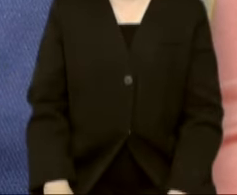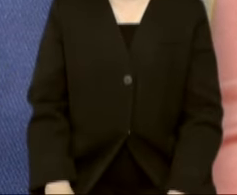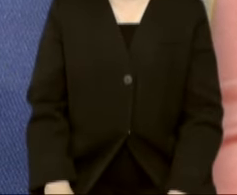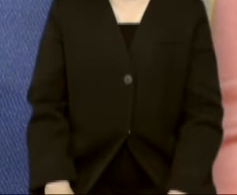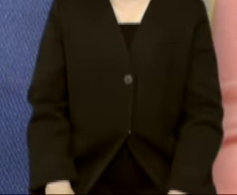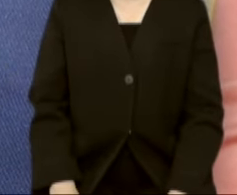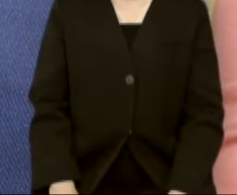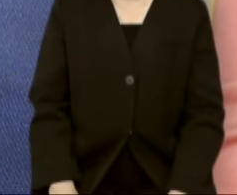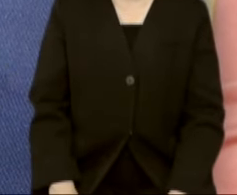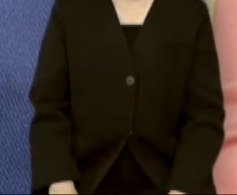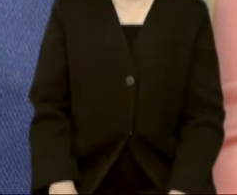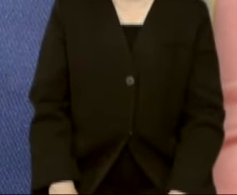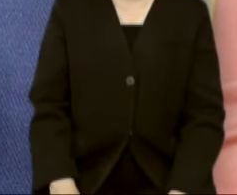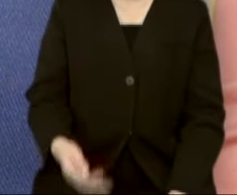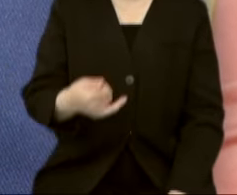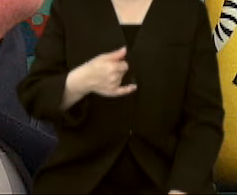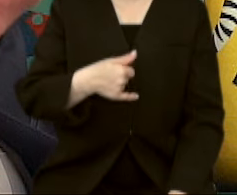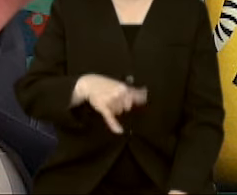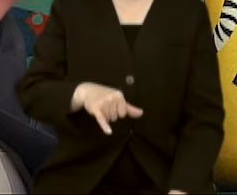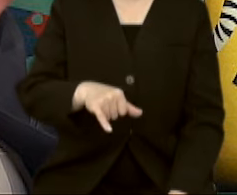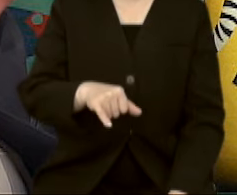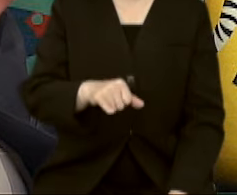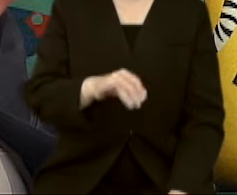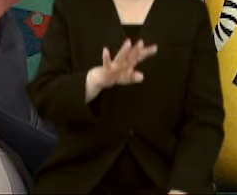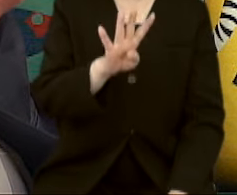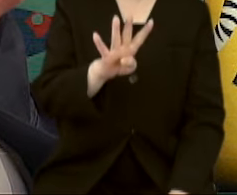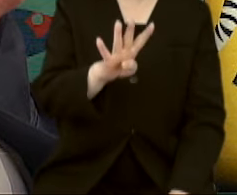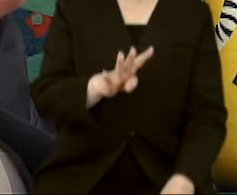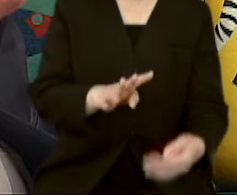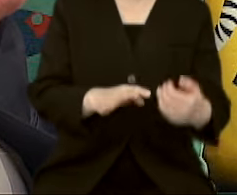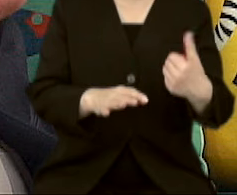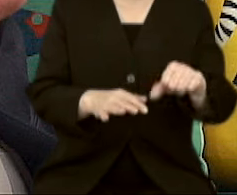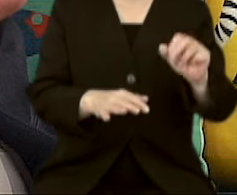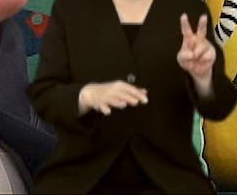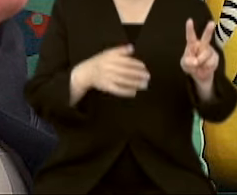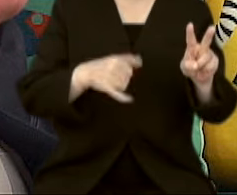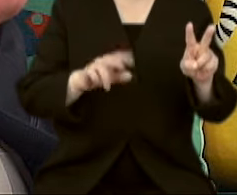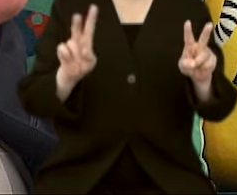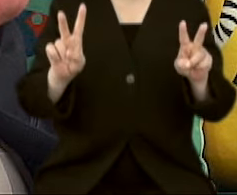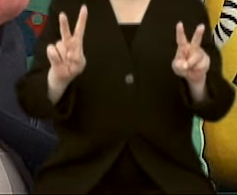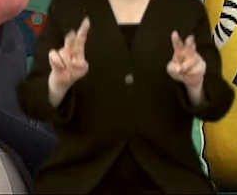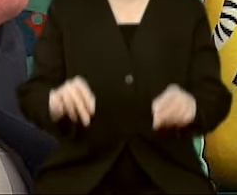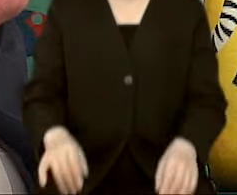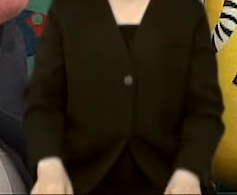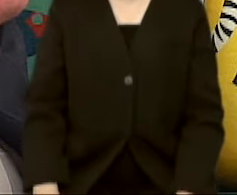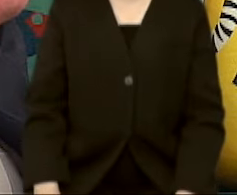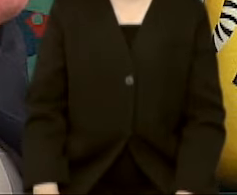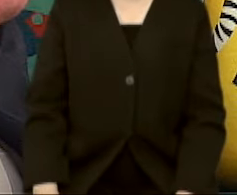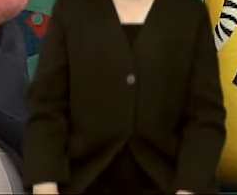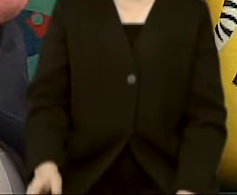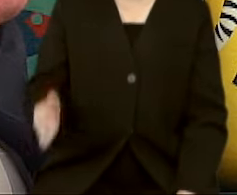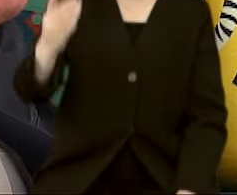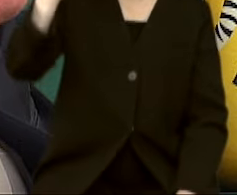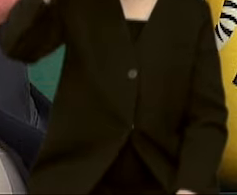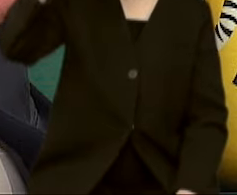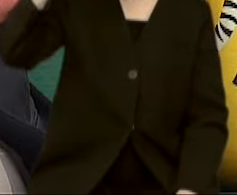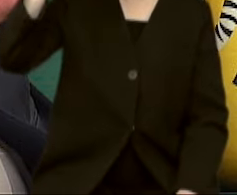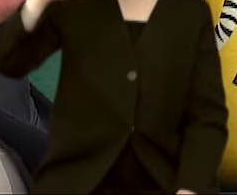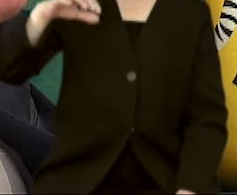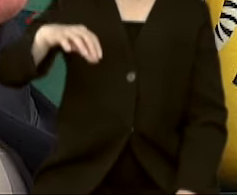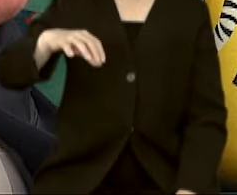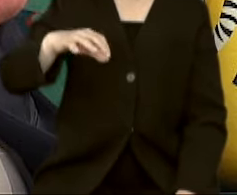응? 내 자녀가 두 아들 둘 딸 둘 그리고 또 언제 보니까 이 한국에서